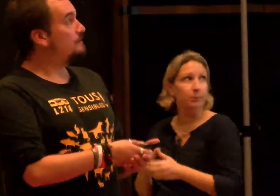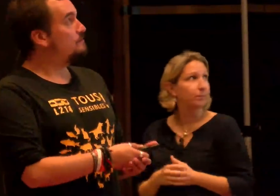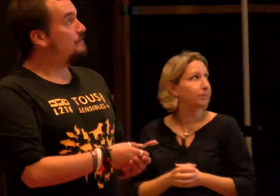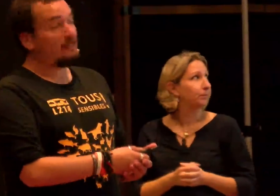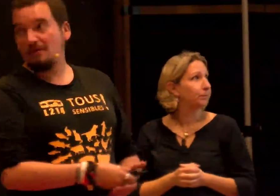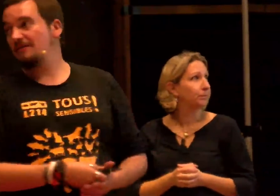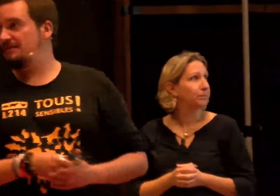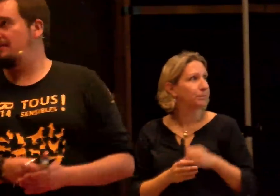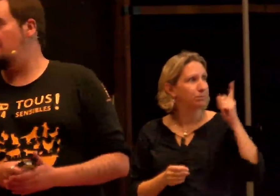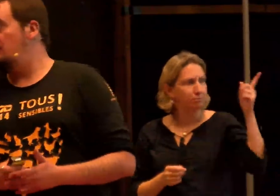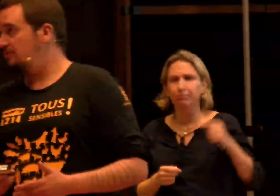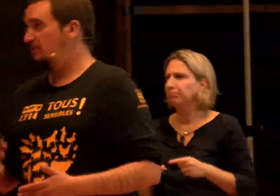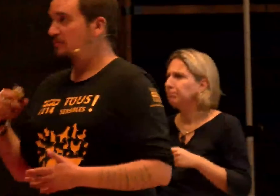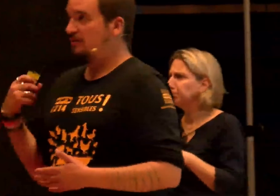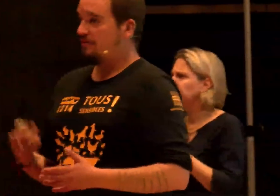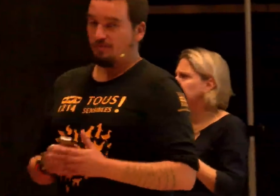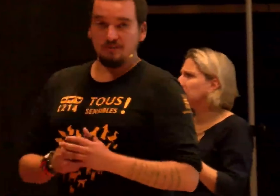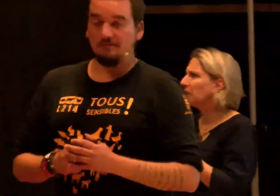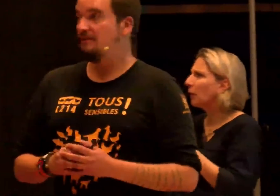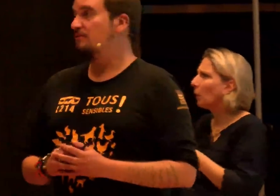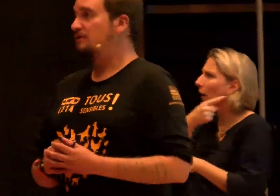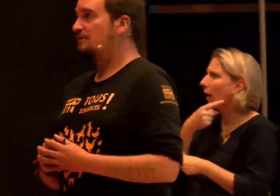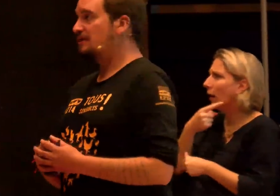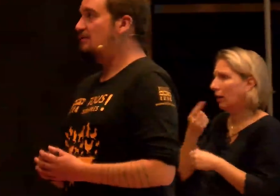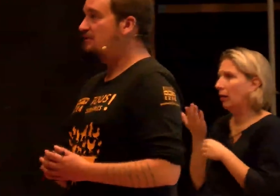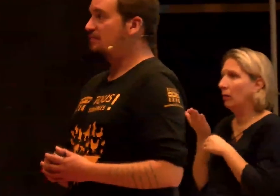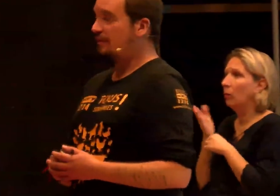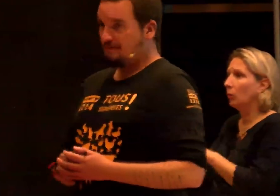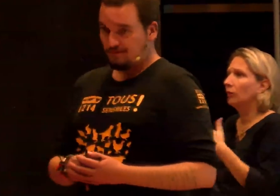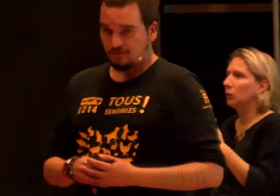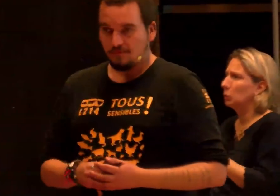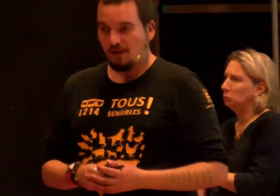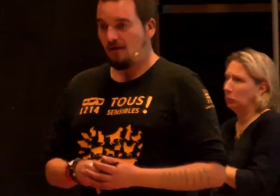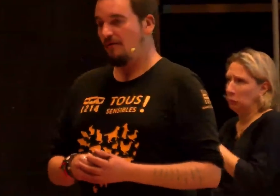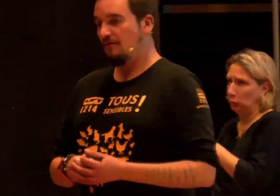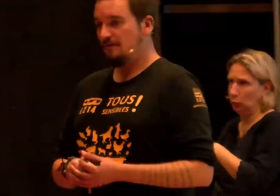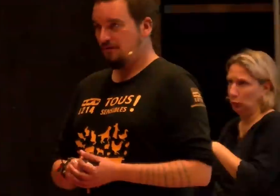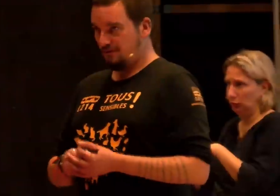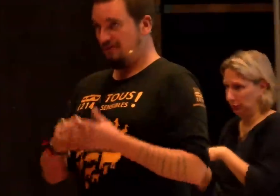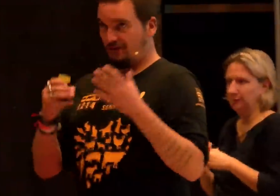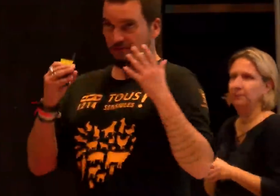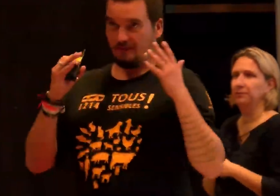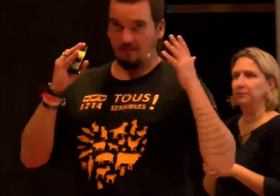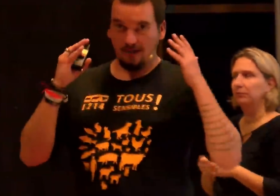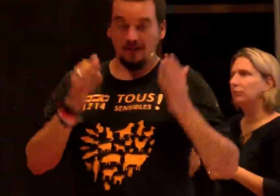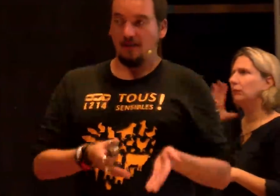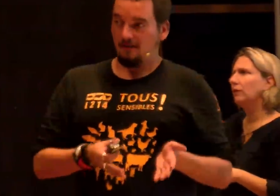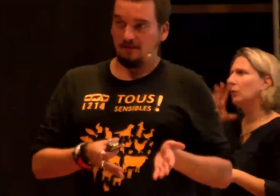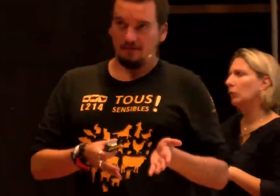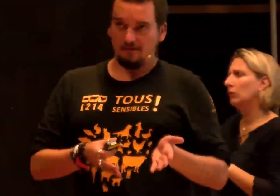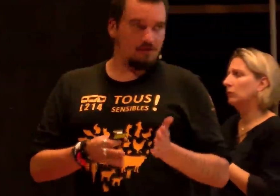Qu'est-ce qu'on fait dans une vegan place? On montre une petite vidéo qui dure 5 minutes à peu près, dont l'ancienne version